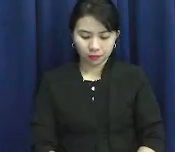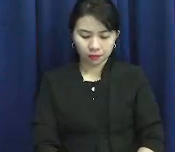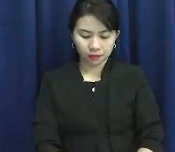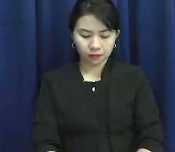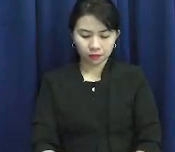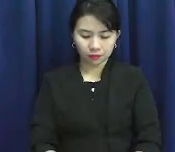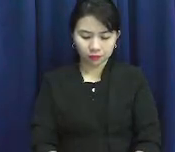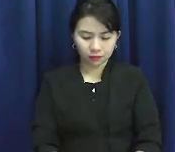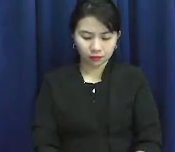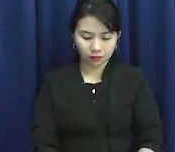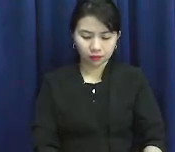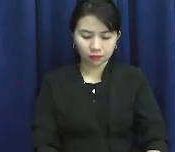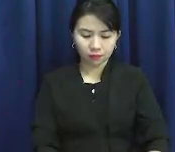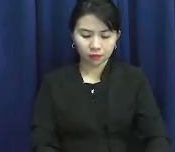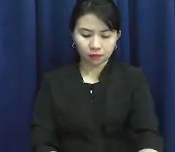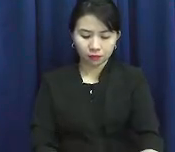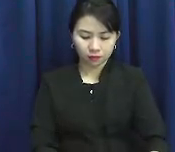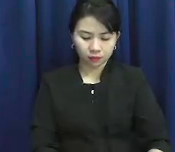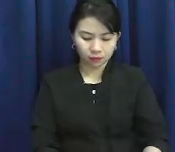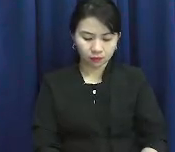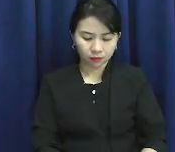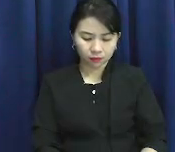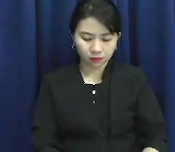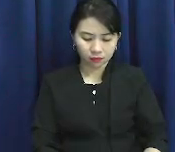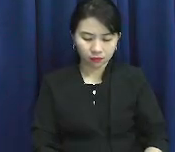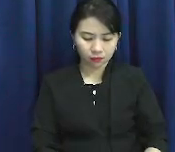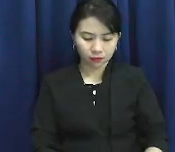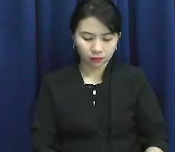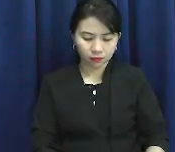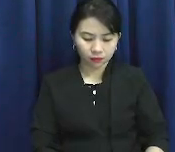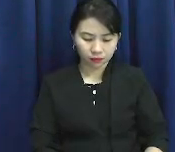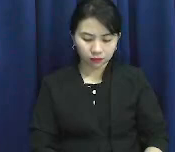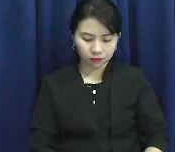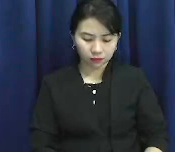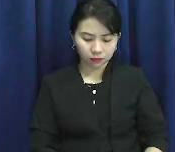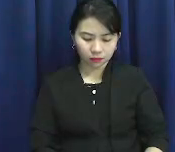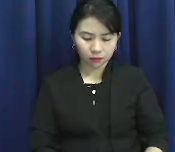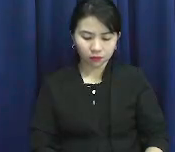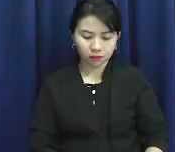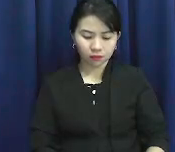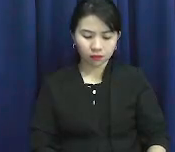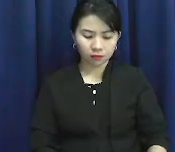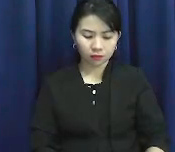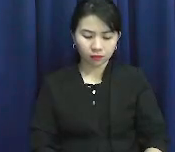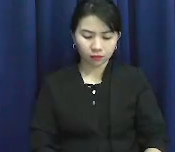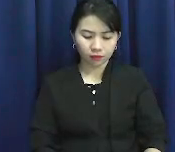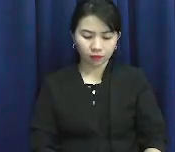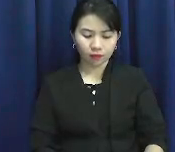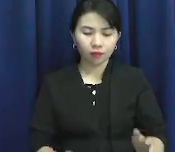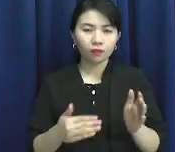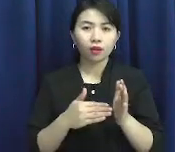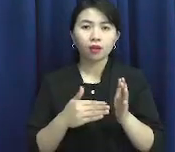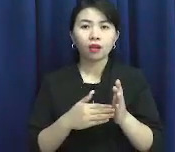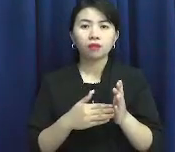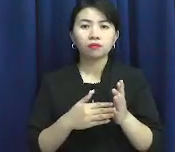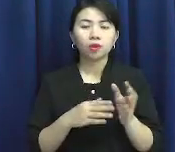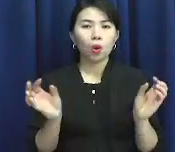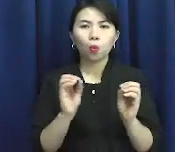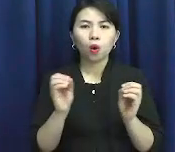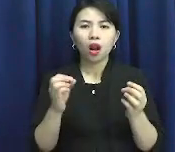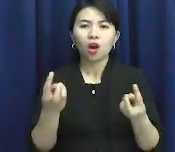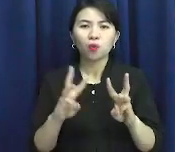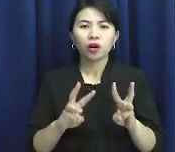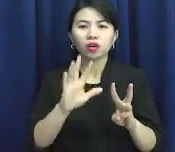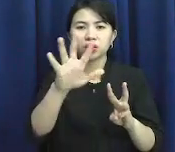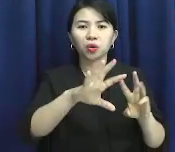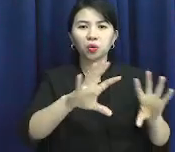kayo. You see, sabi ko nga sa inyo palagi, team preparation, walang kwenta ang pagsubsub mo sa trabaho kung malayo ka sa Diyos mo.